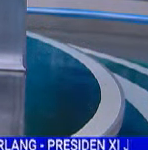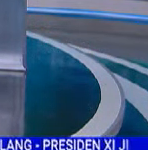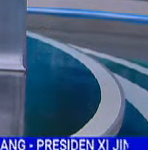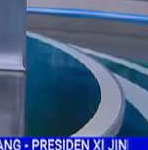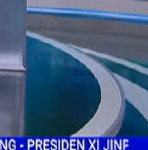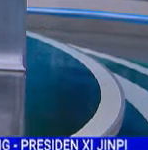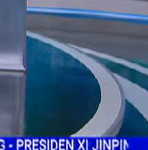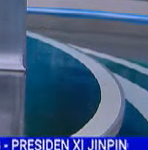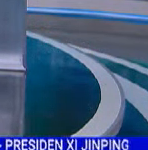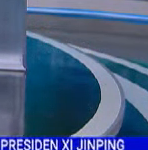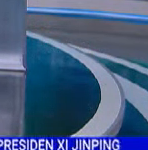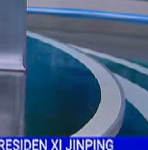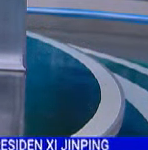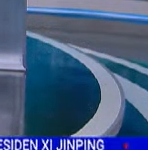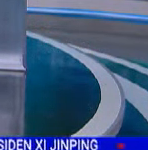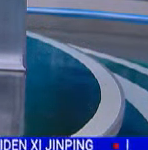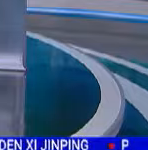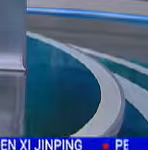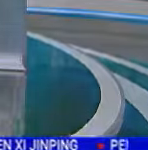berikut paparan utama malam ini.